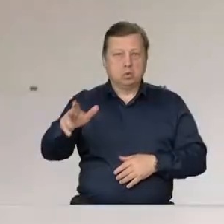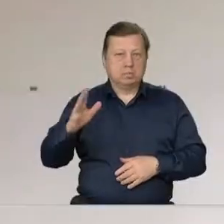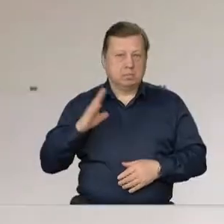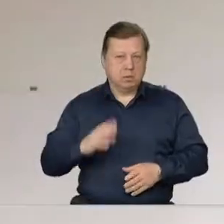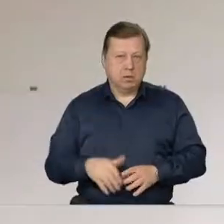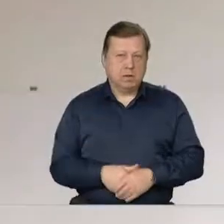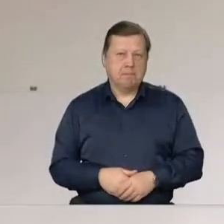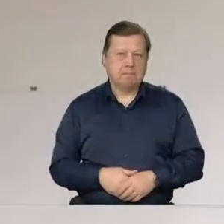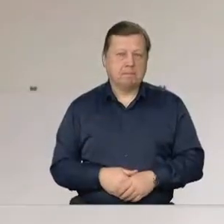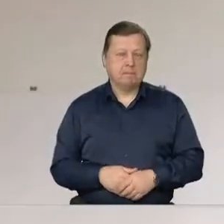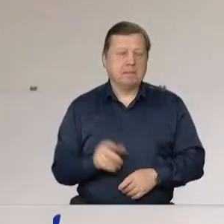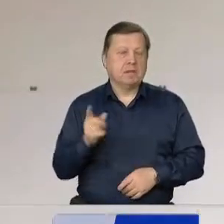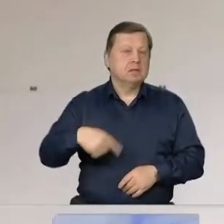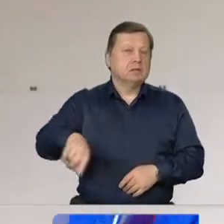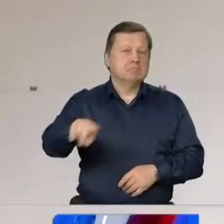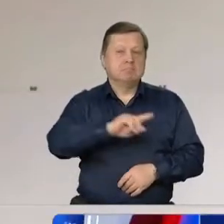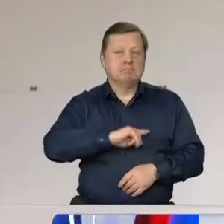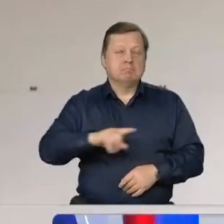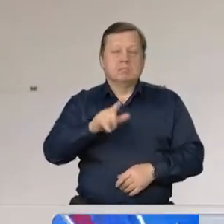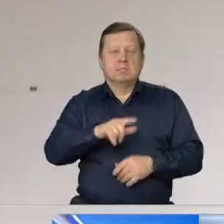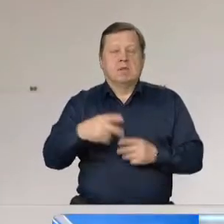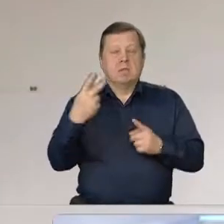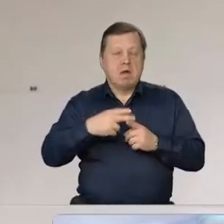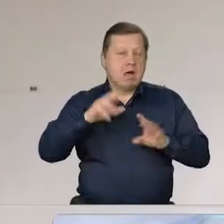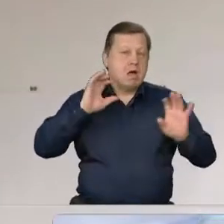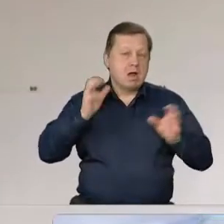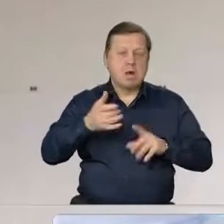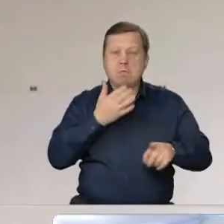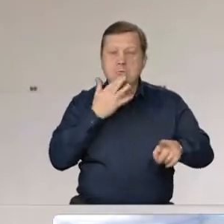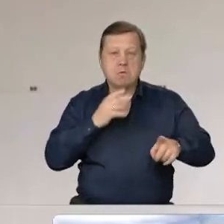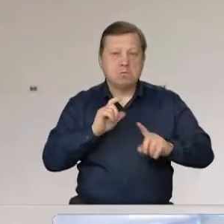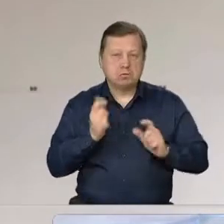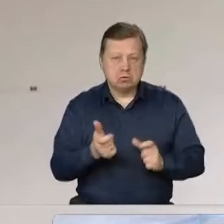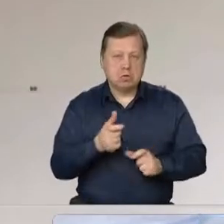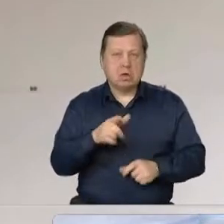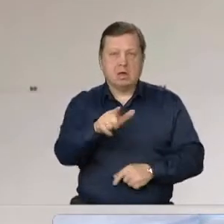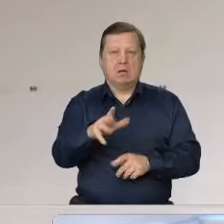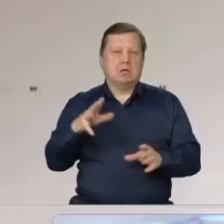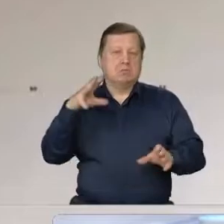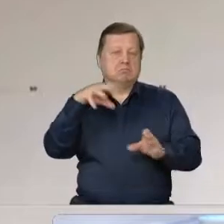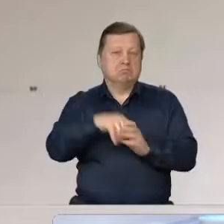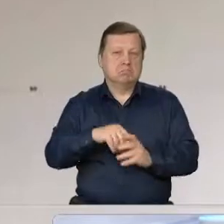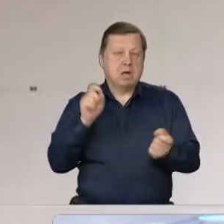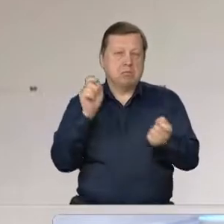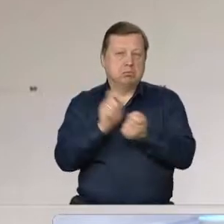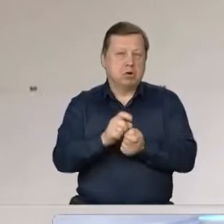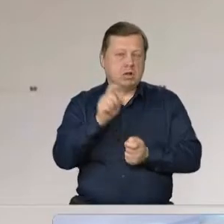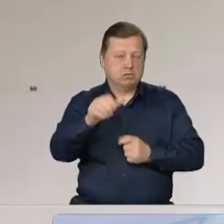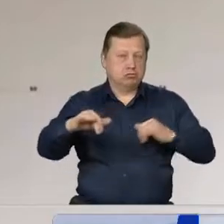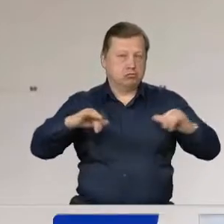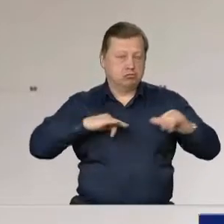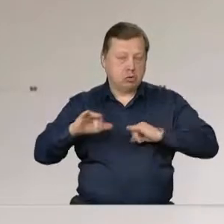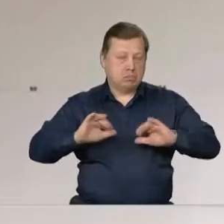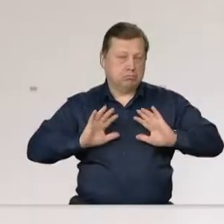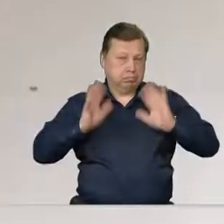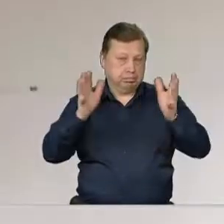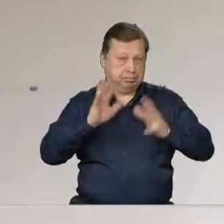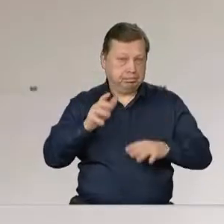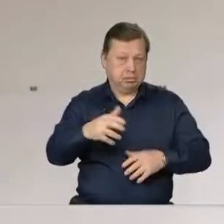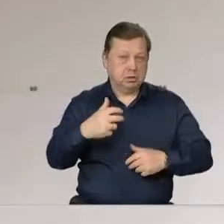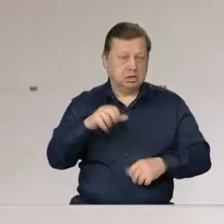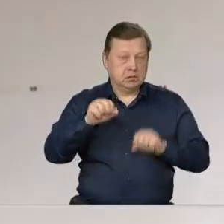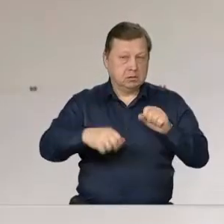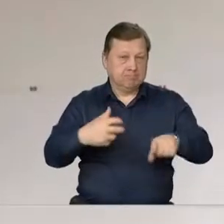Tuska i wypowiedzi w mediach branie udziału w antyrządowych demonstracjach